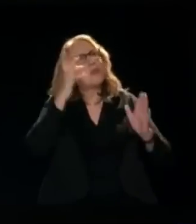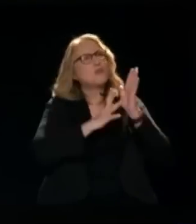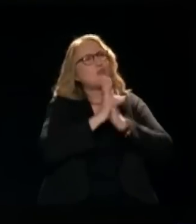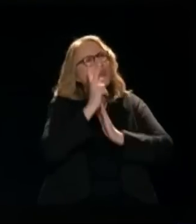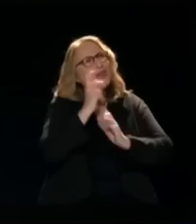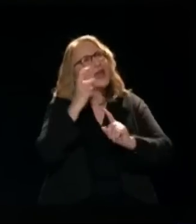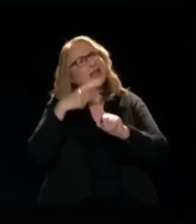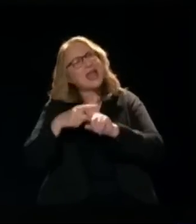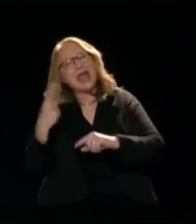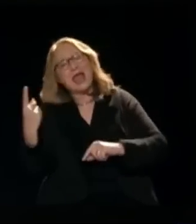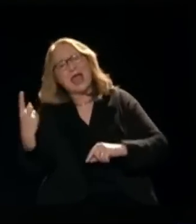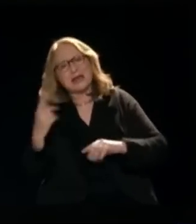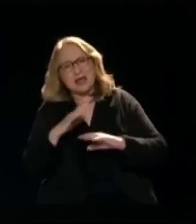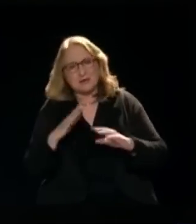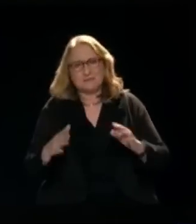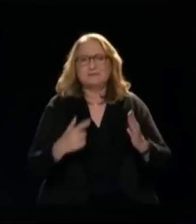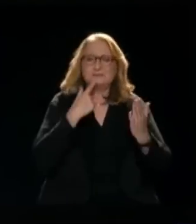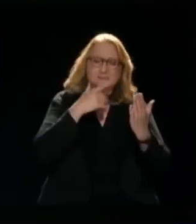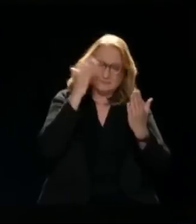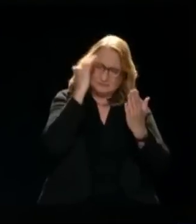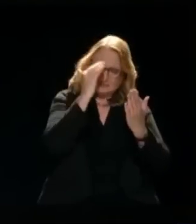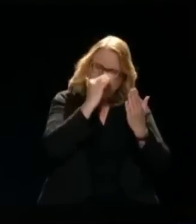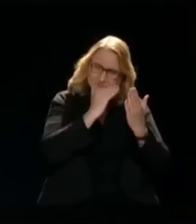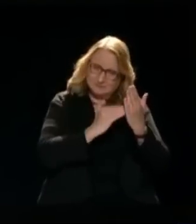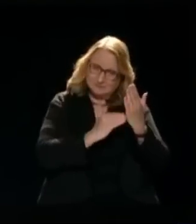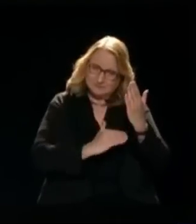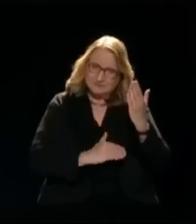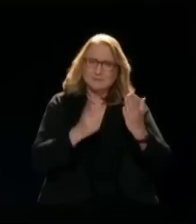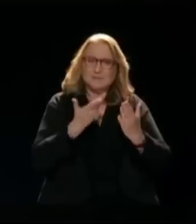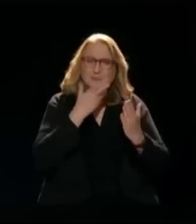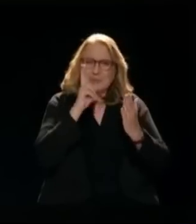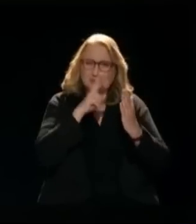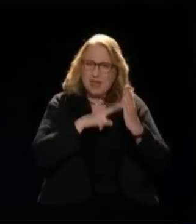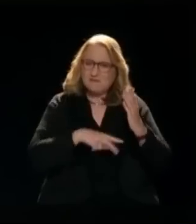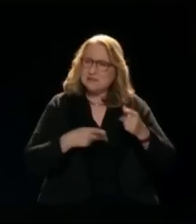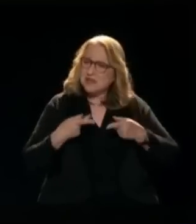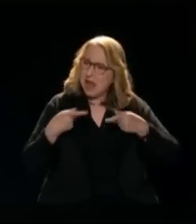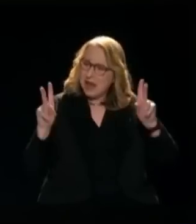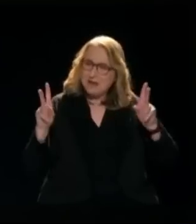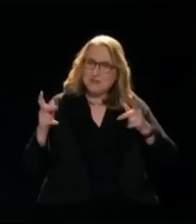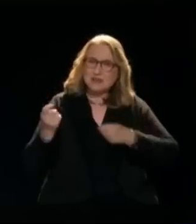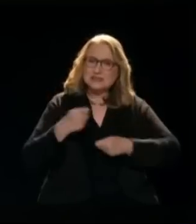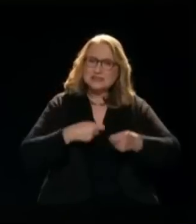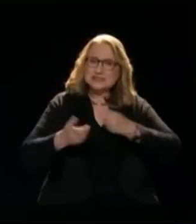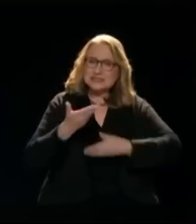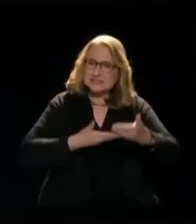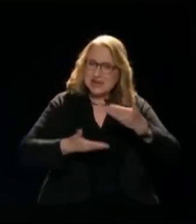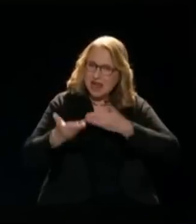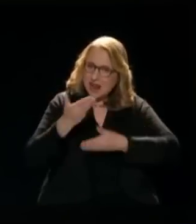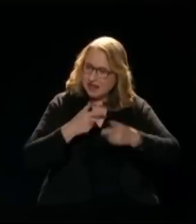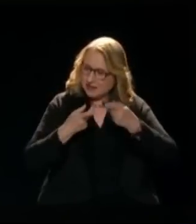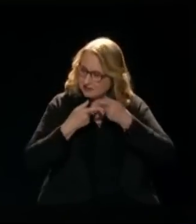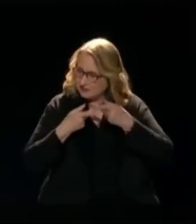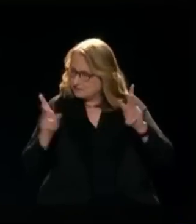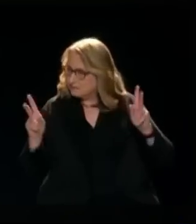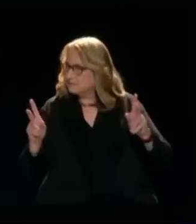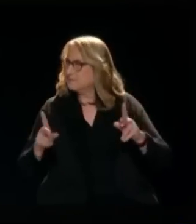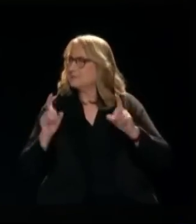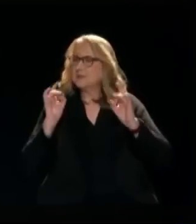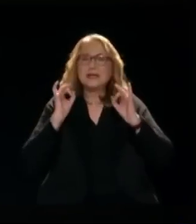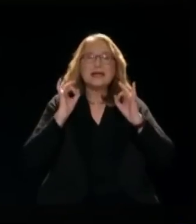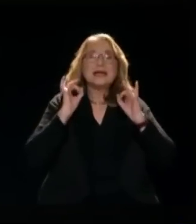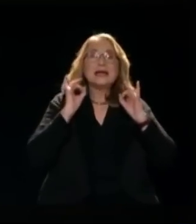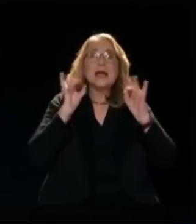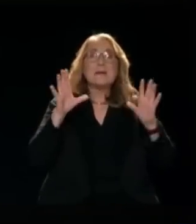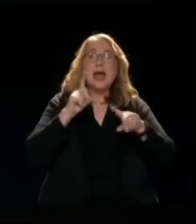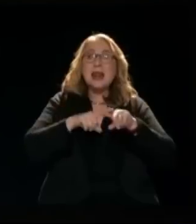των ΗΠΑ της Αμερικής. Ελεύθερες συναλλαγές με όλους στη βάση αμοιβαίας ωφέλειας και της εθνικής κυριαρχίας. Καμία εμπλοκή της